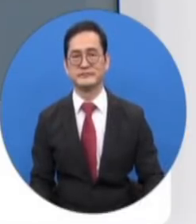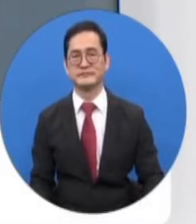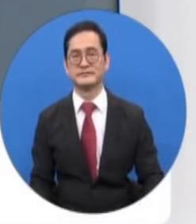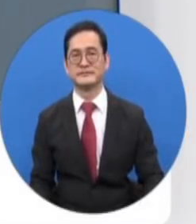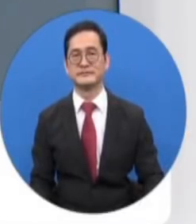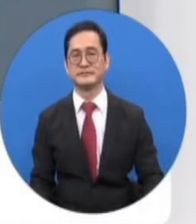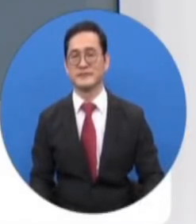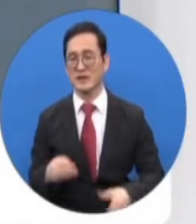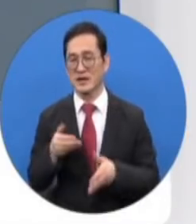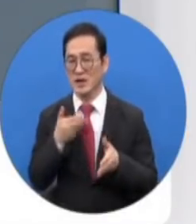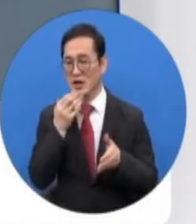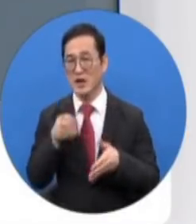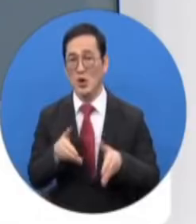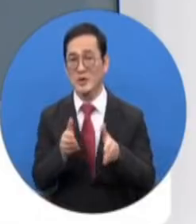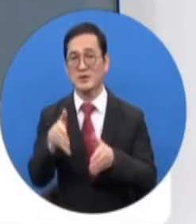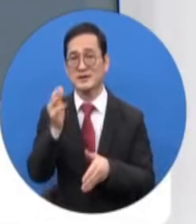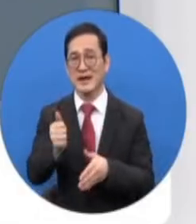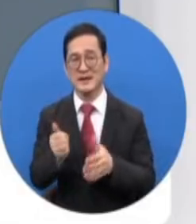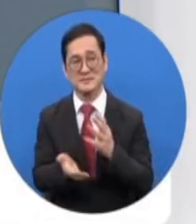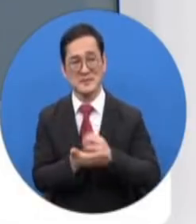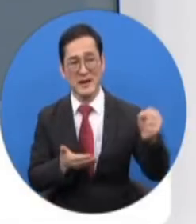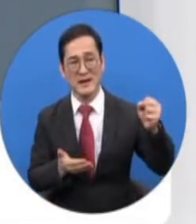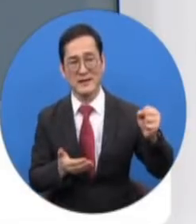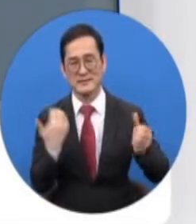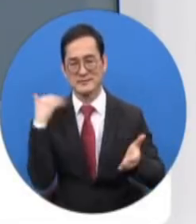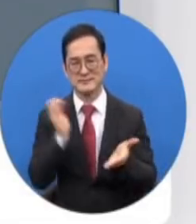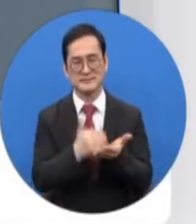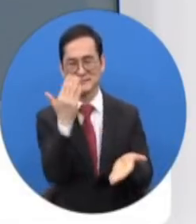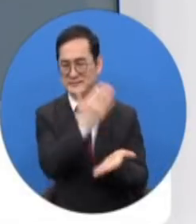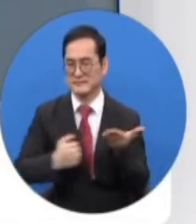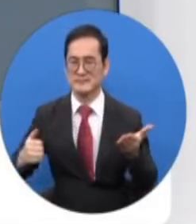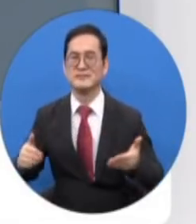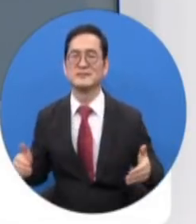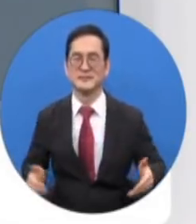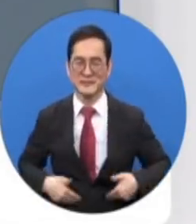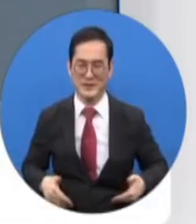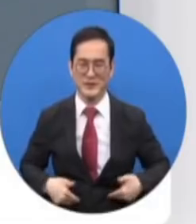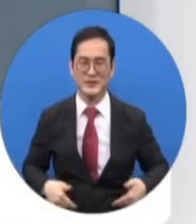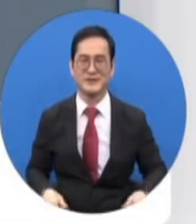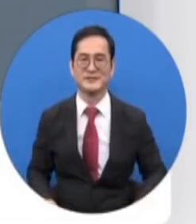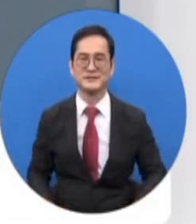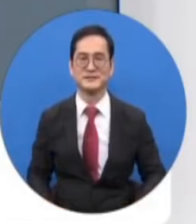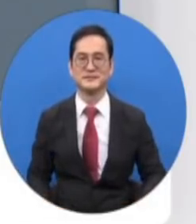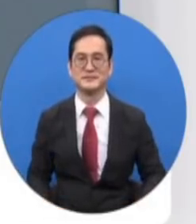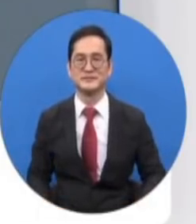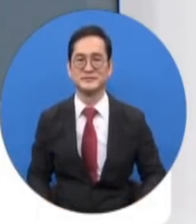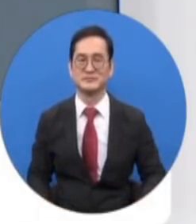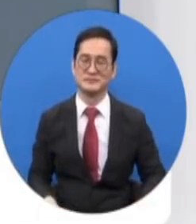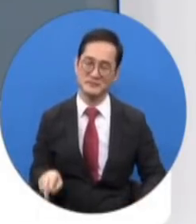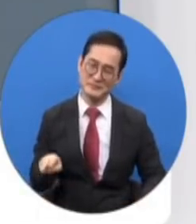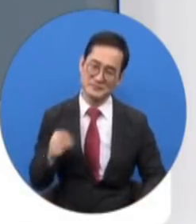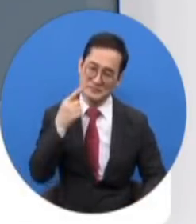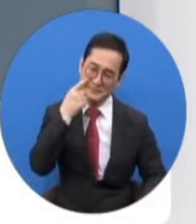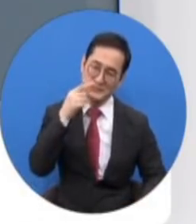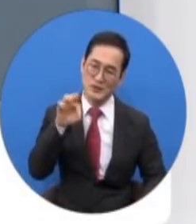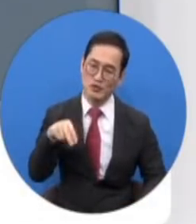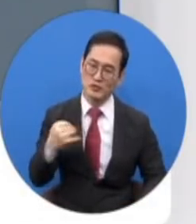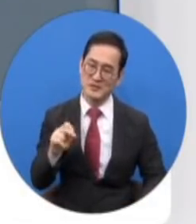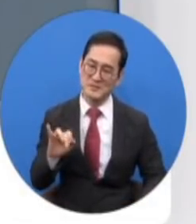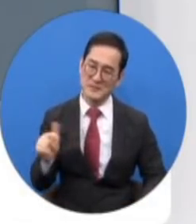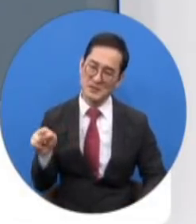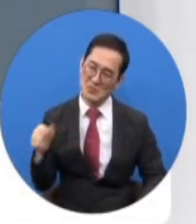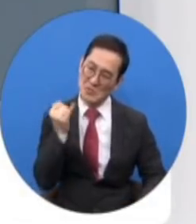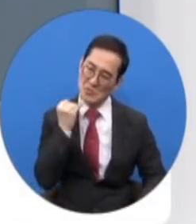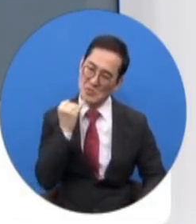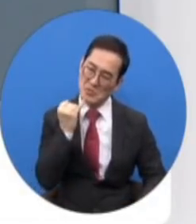그런 그 선거 결과가 오기를 좀 기대를 좀 해봅니다. 여기에 저는 유승민 전 대표 같은 경우도 결심을